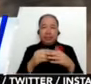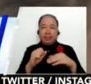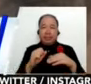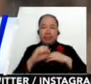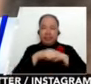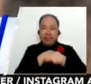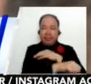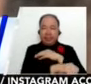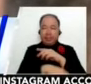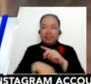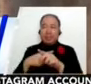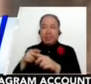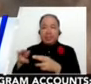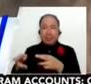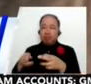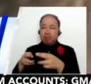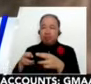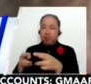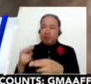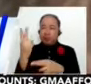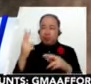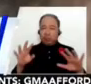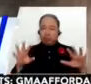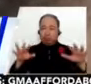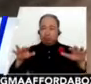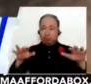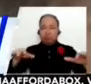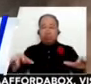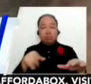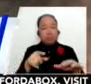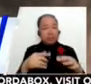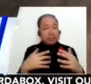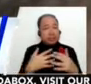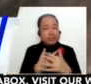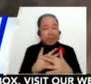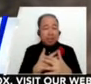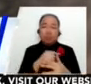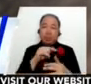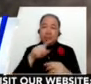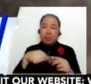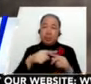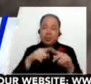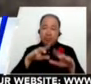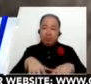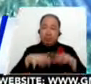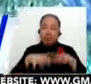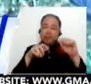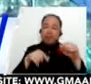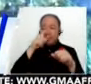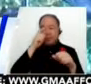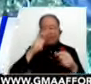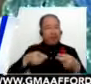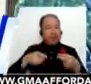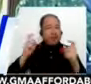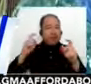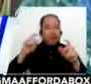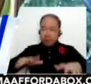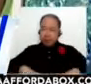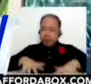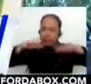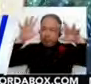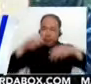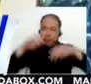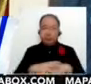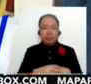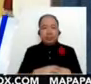ilog po, sir. Takot ba pag binabaha? Opo, sir. Ang bilis ng tubig, sir. Si Reynaldo,